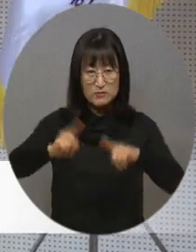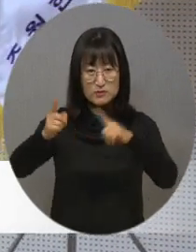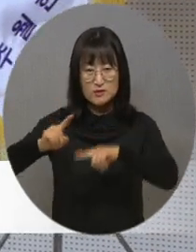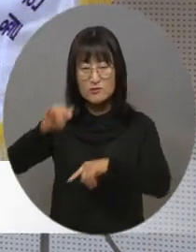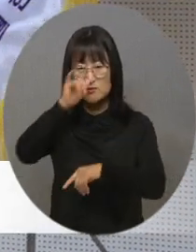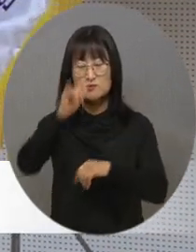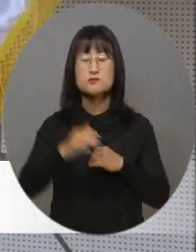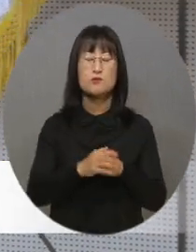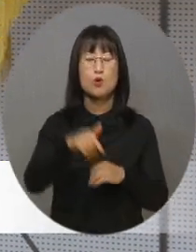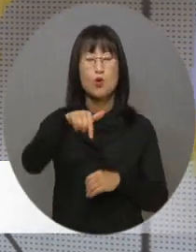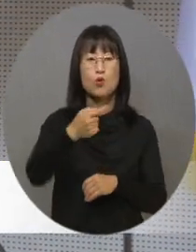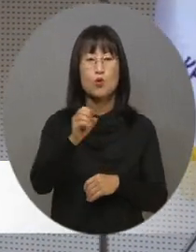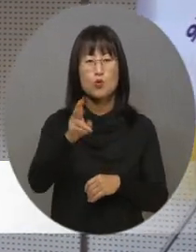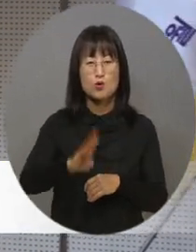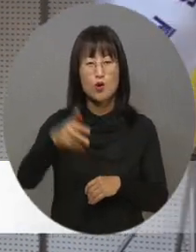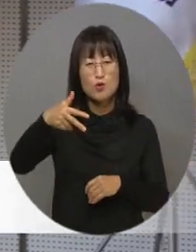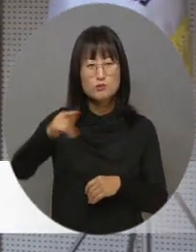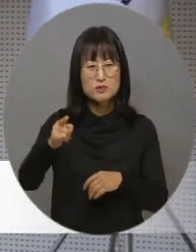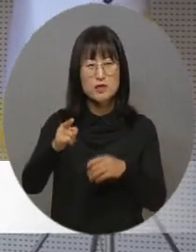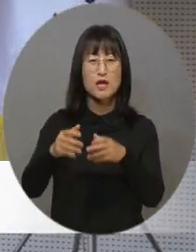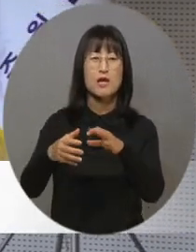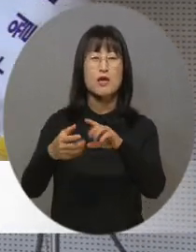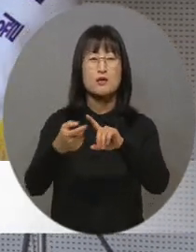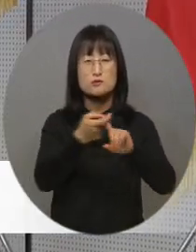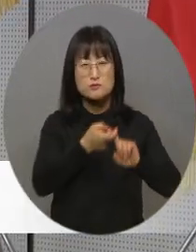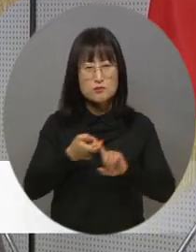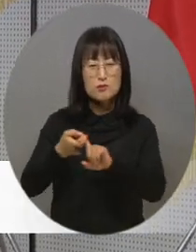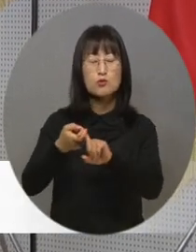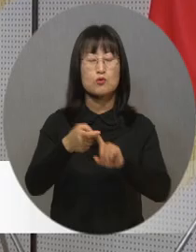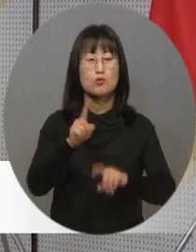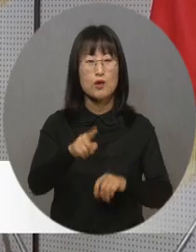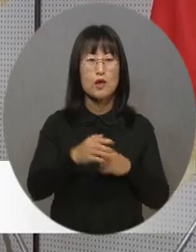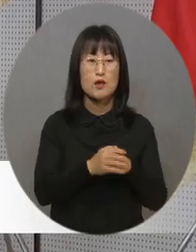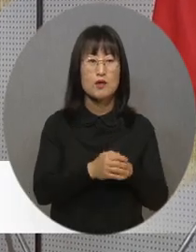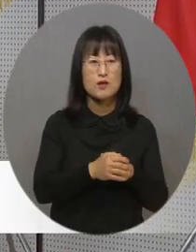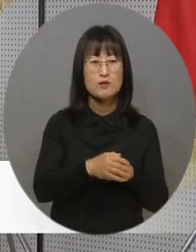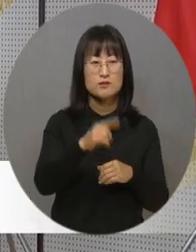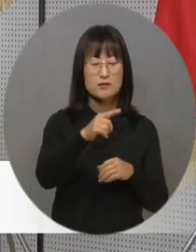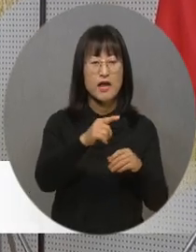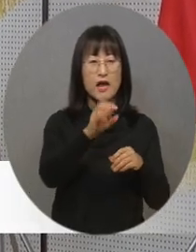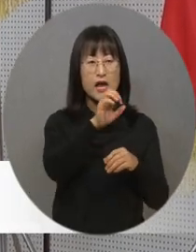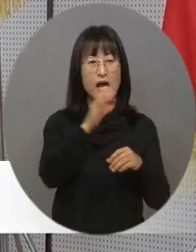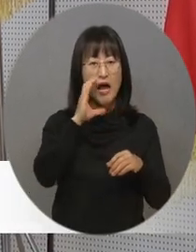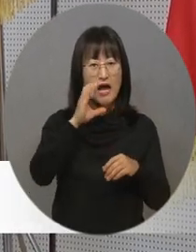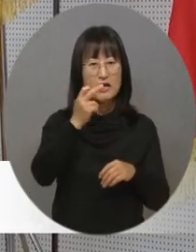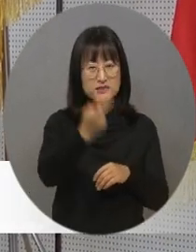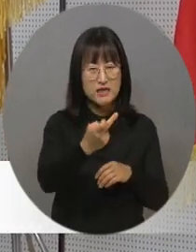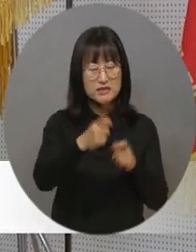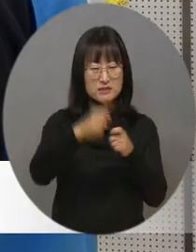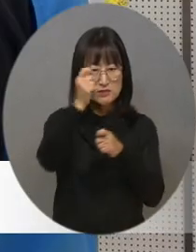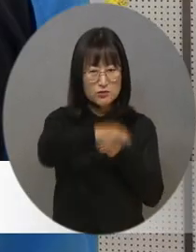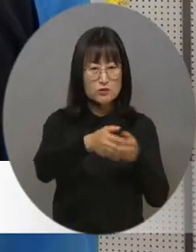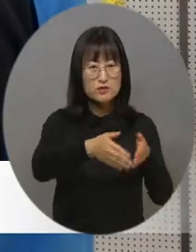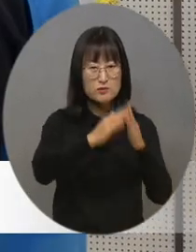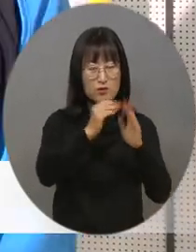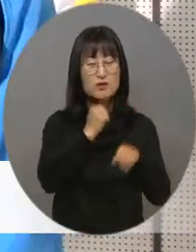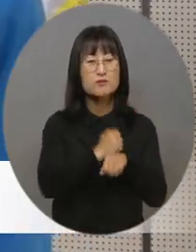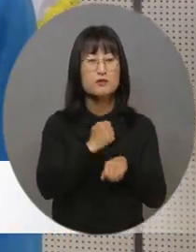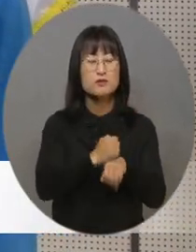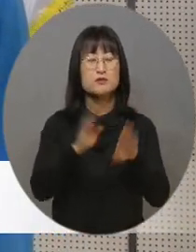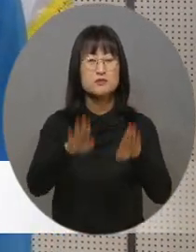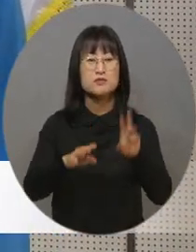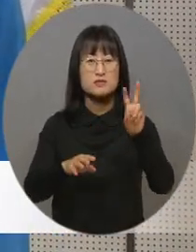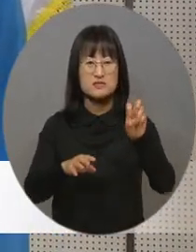고엽제 전후에는 1997년 12월 10일 사단법인 고엽제 아산시지회를 설립하여 현재